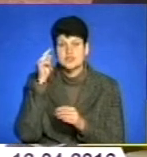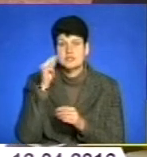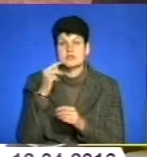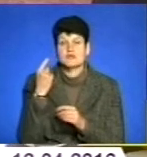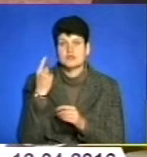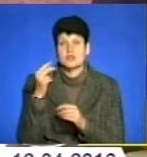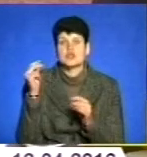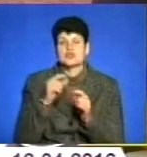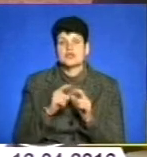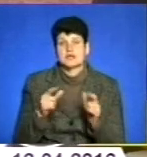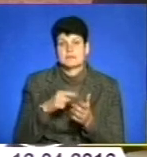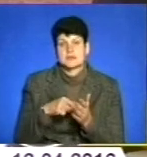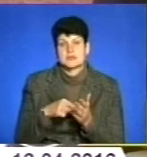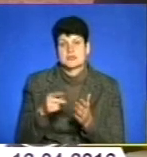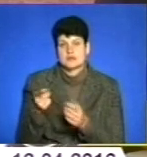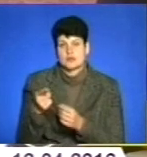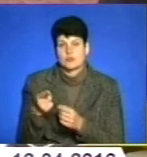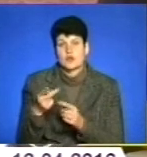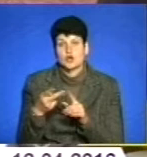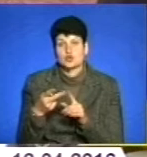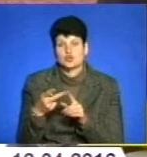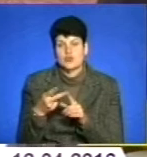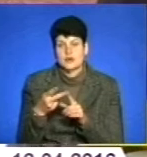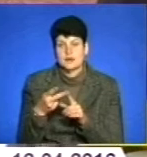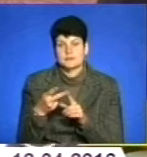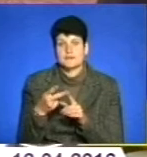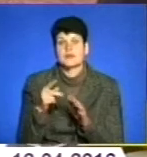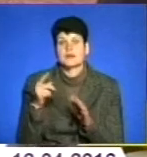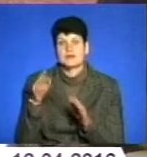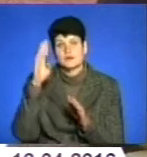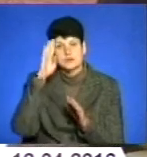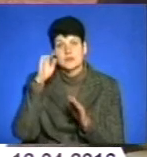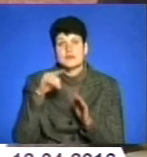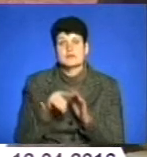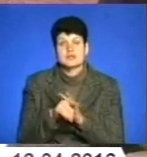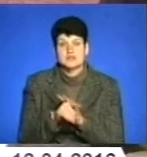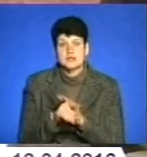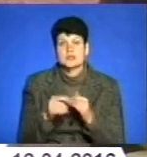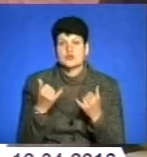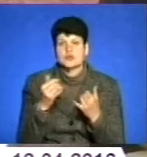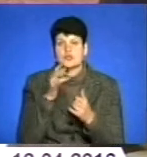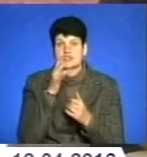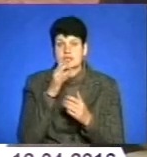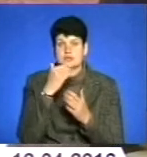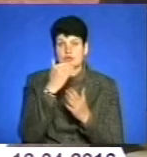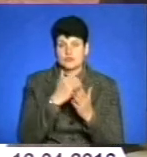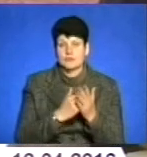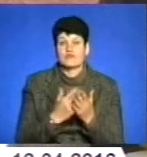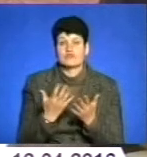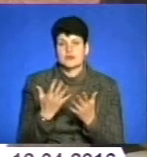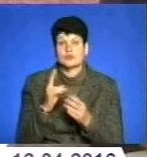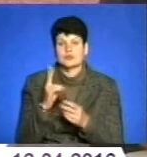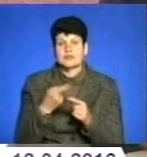із шкіл. Другий зловмисник з місця події втік. На даний час його анкетні дані встановлені.